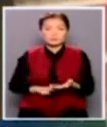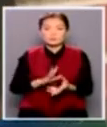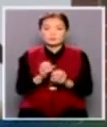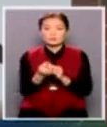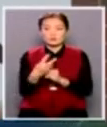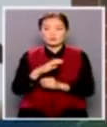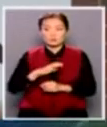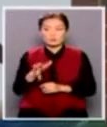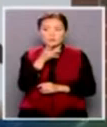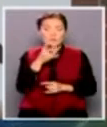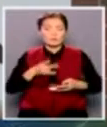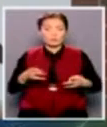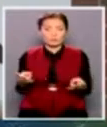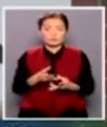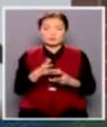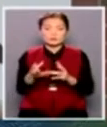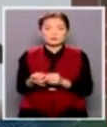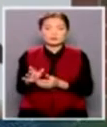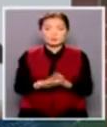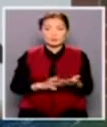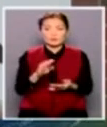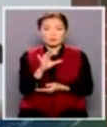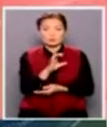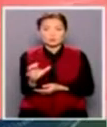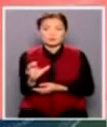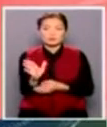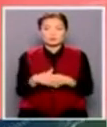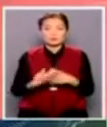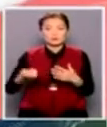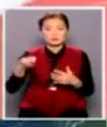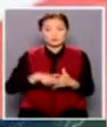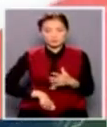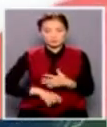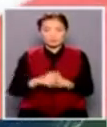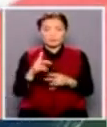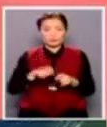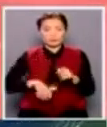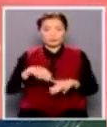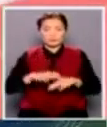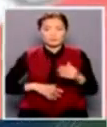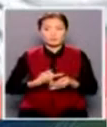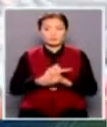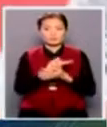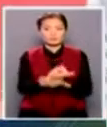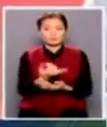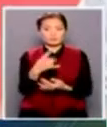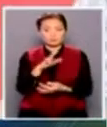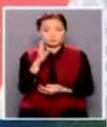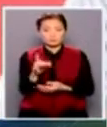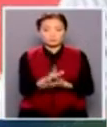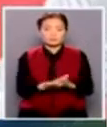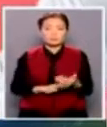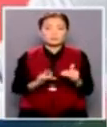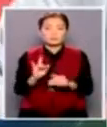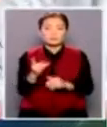жоғы 30 секунд уақыт беріледі. Кейін бэби-бокстың есігі тарс жабылып, бақылаушы маманға бірден қоңырау түседі. Одан